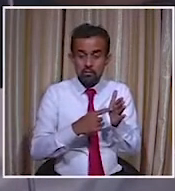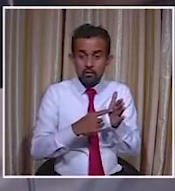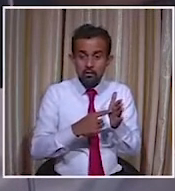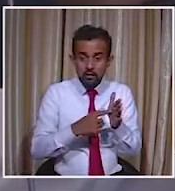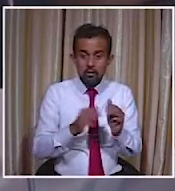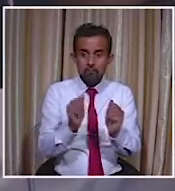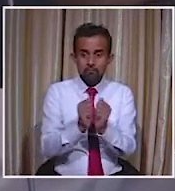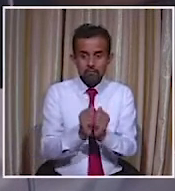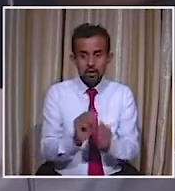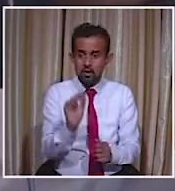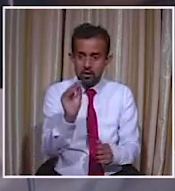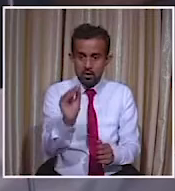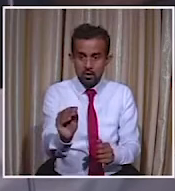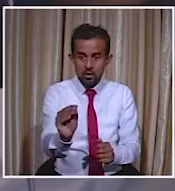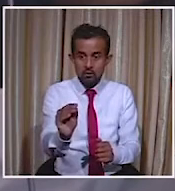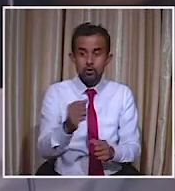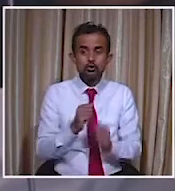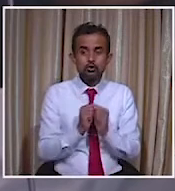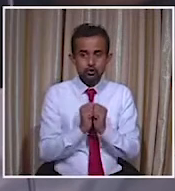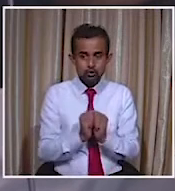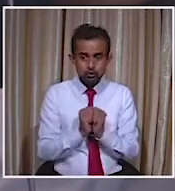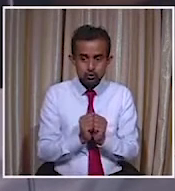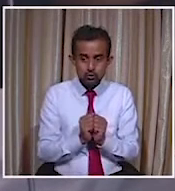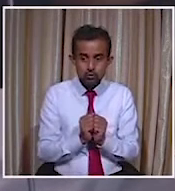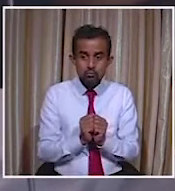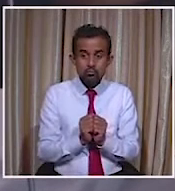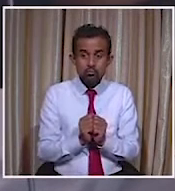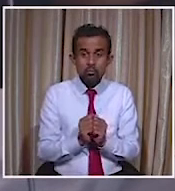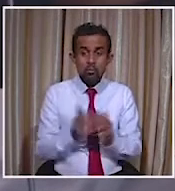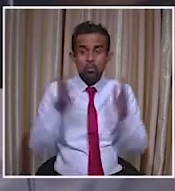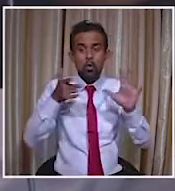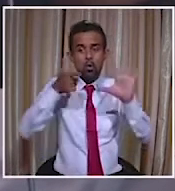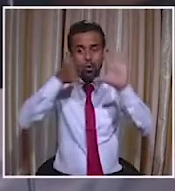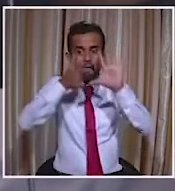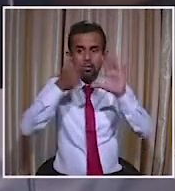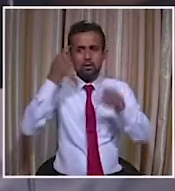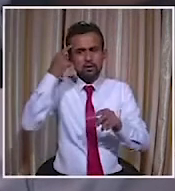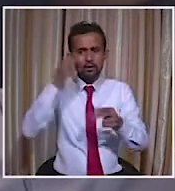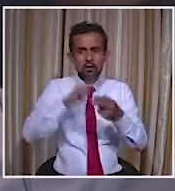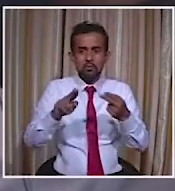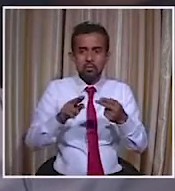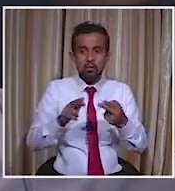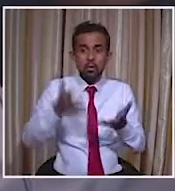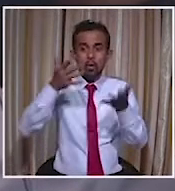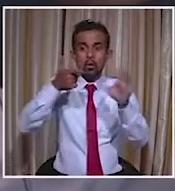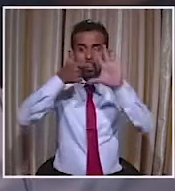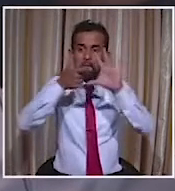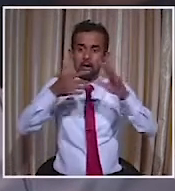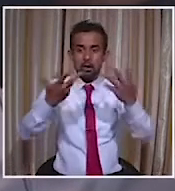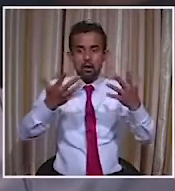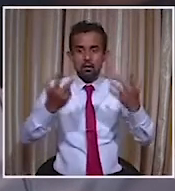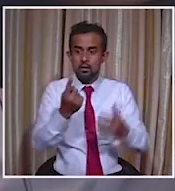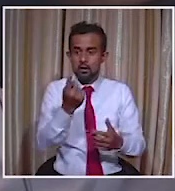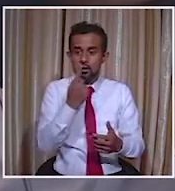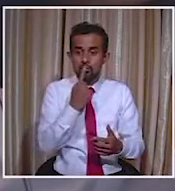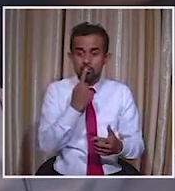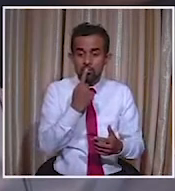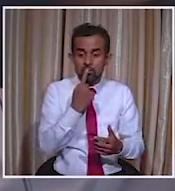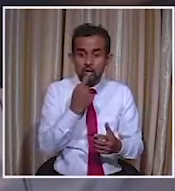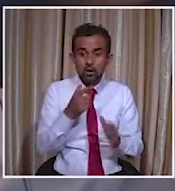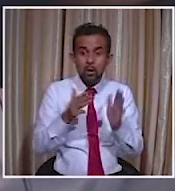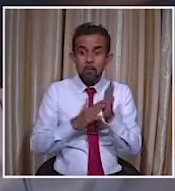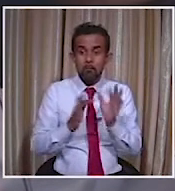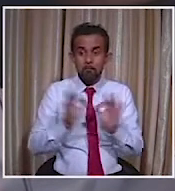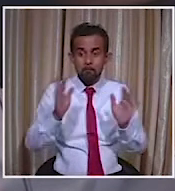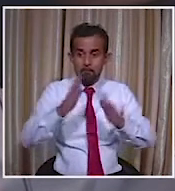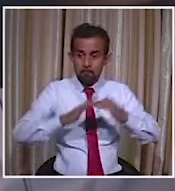ඒ කටයුත්ත කරනවා නම් ඒක රාජකාරියේ සාමාන්‍ය ලොකු කැමරාවක් විදිහට සලකන්න. කවුරු හරි කියනවා නම් ඒගොල්ලන්ගේ අතේ ලොකු කැමරා තිබුණ නැහැ කියලා. ඒ මාධ්‍ය